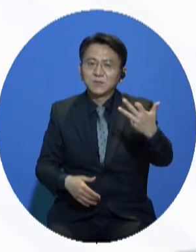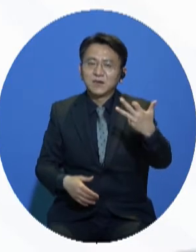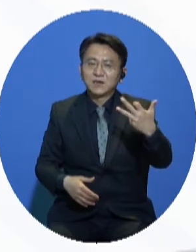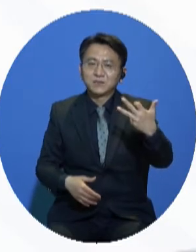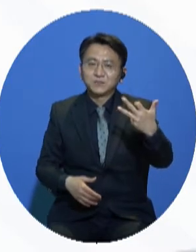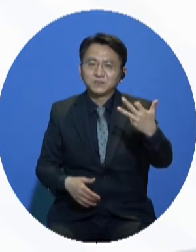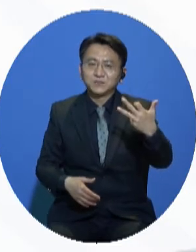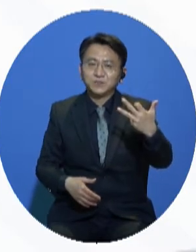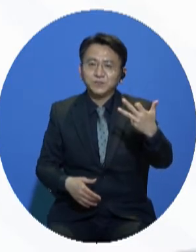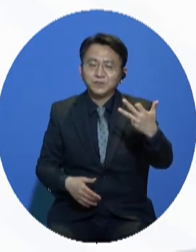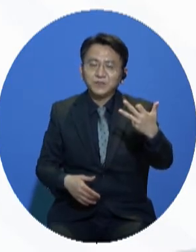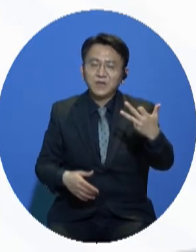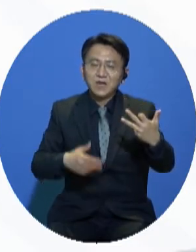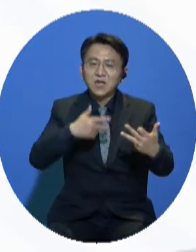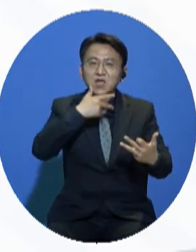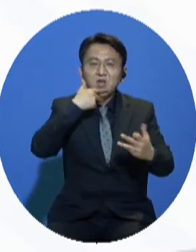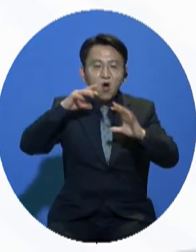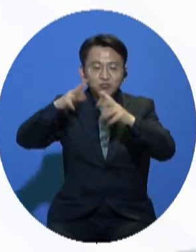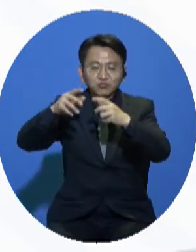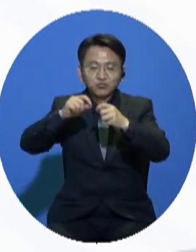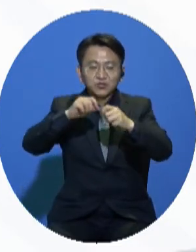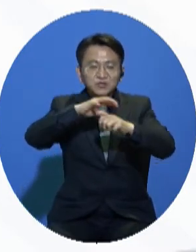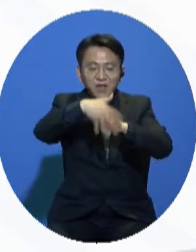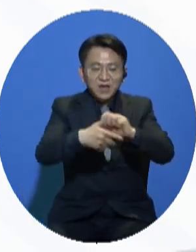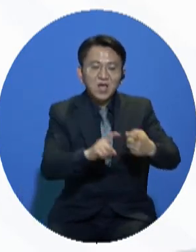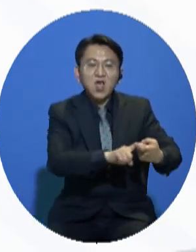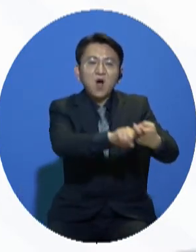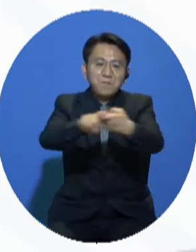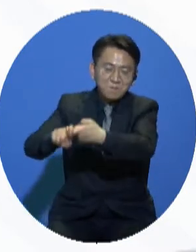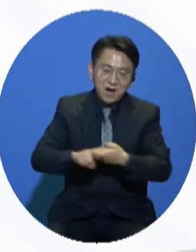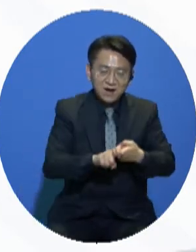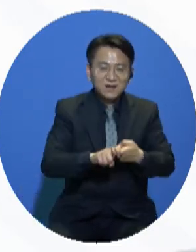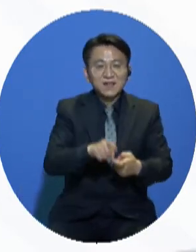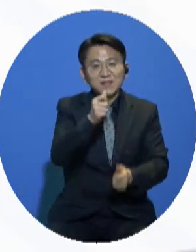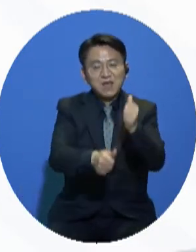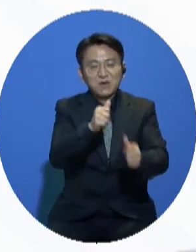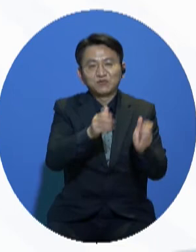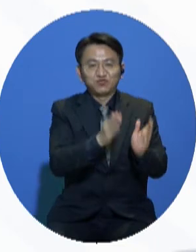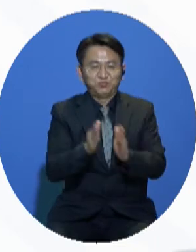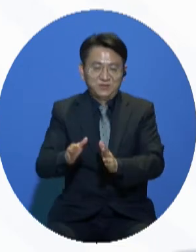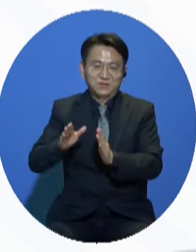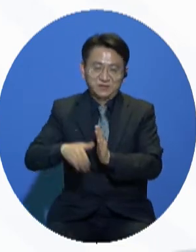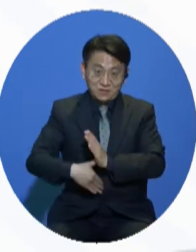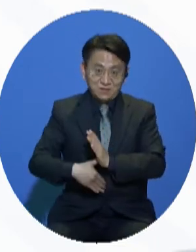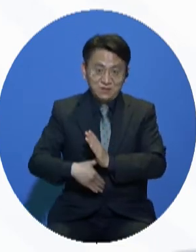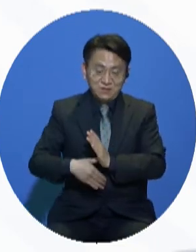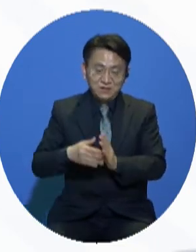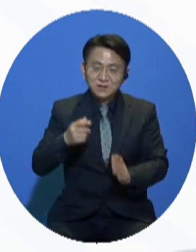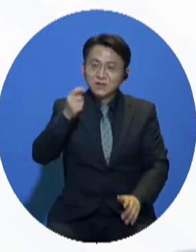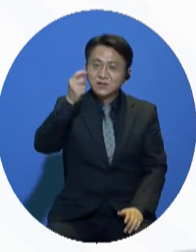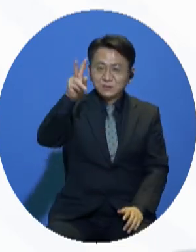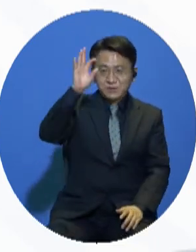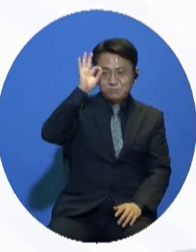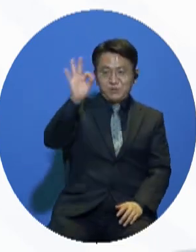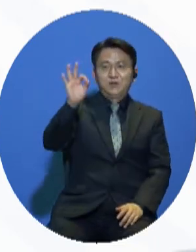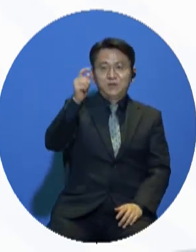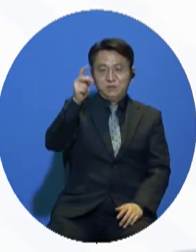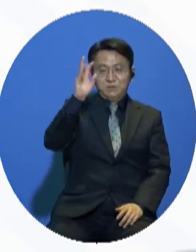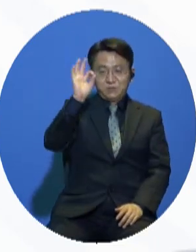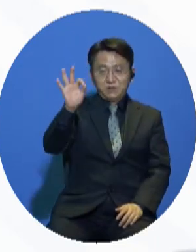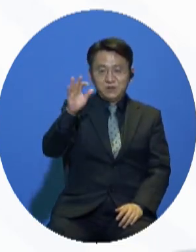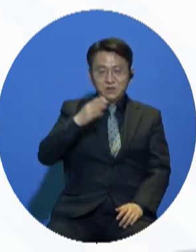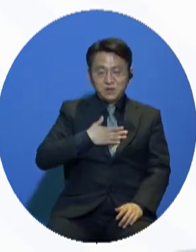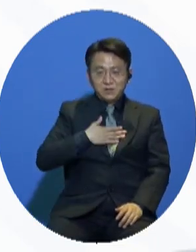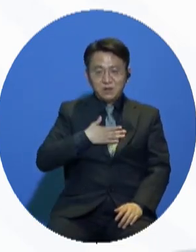2018 영연방 게임의 대회에 데뷔하고 있었습니다. 그 당시에도 제가 텔레비전을 보고 있었는데